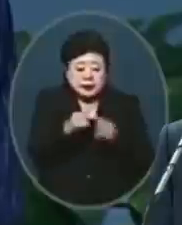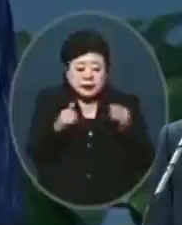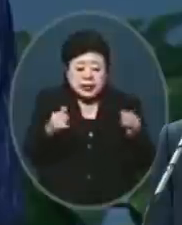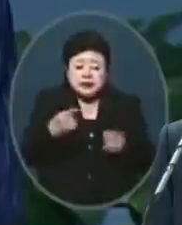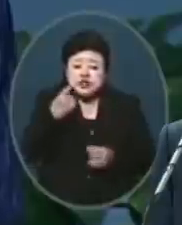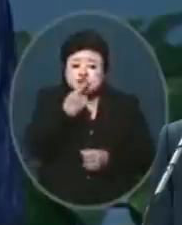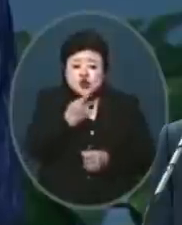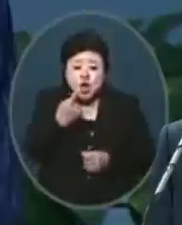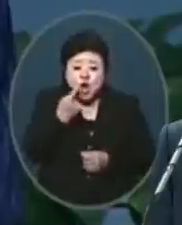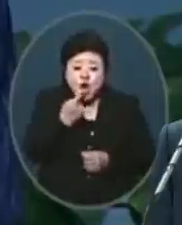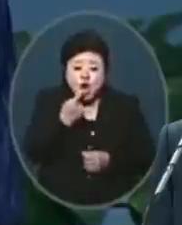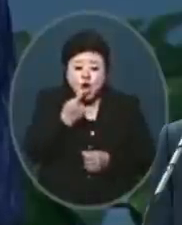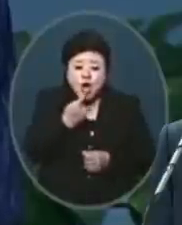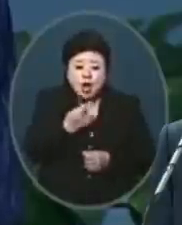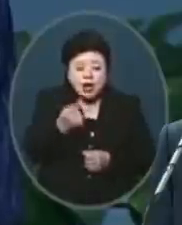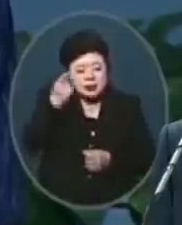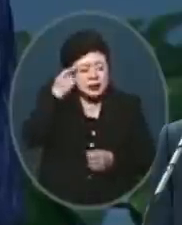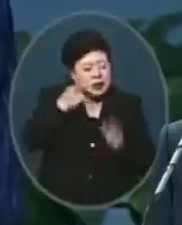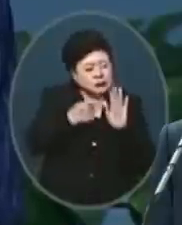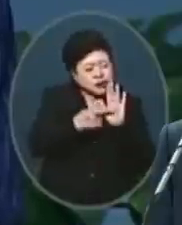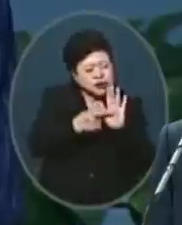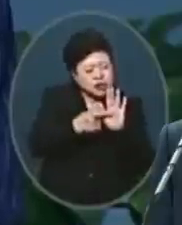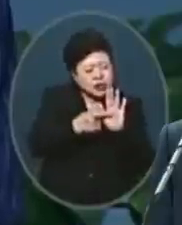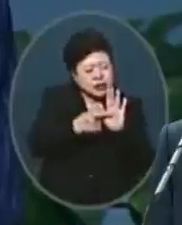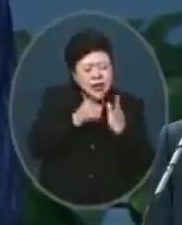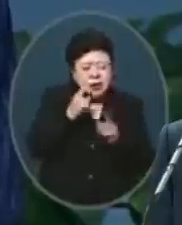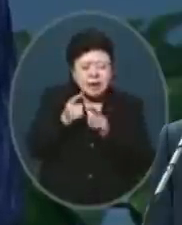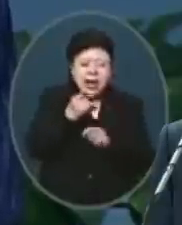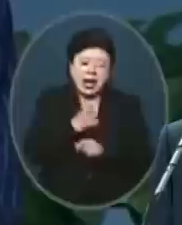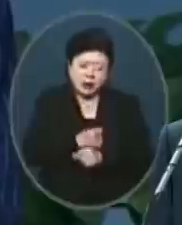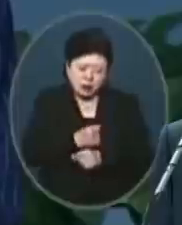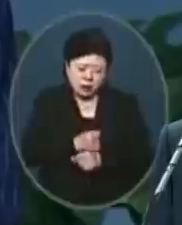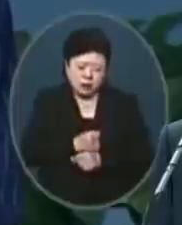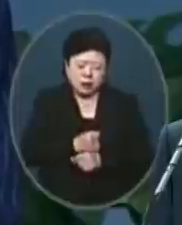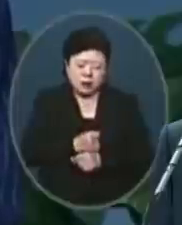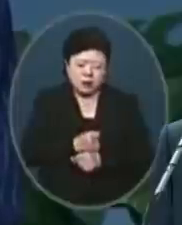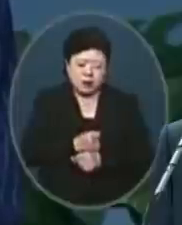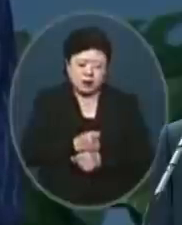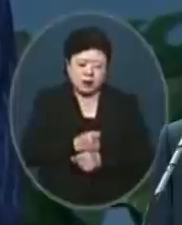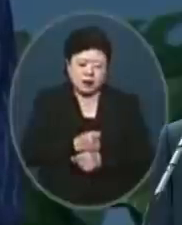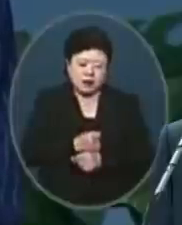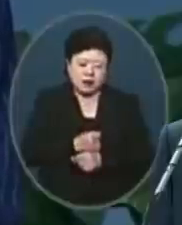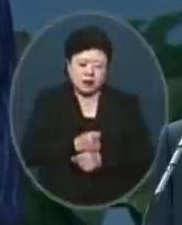입술로 부정적인 말을 하고